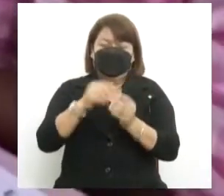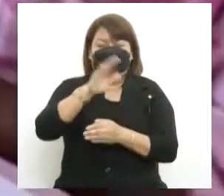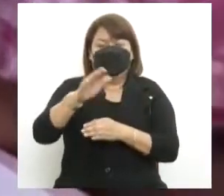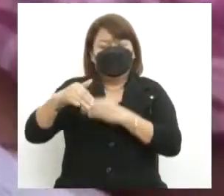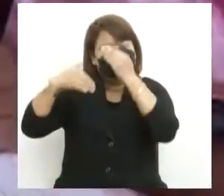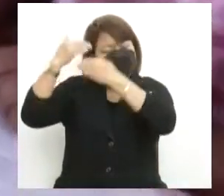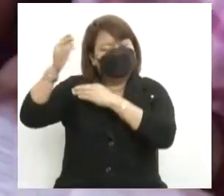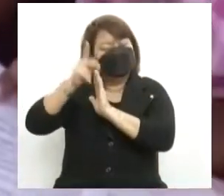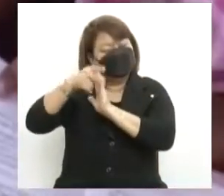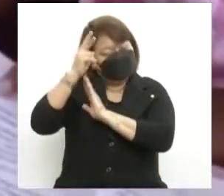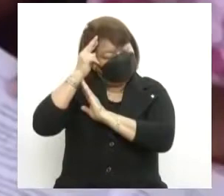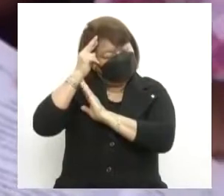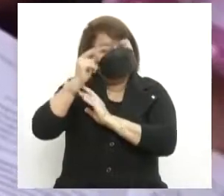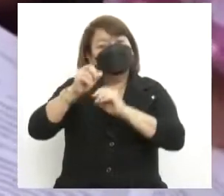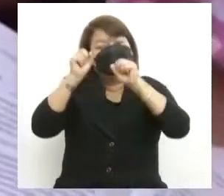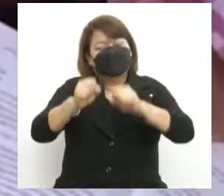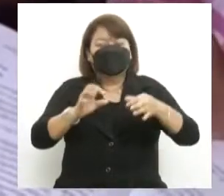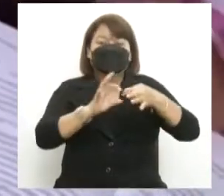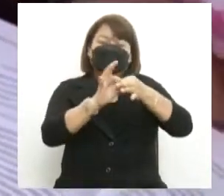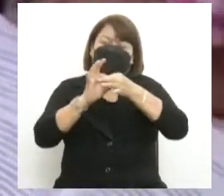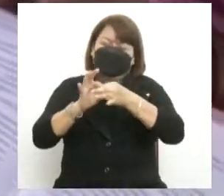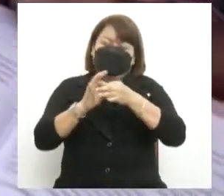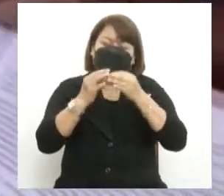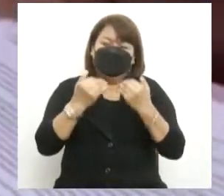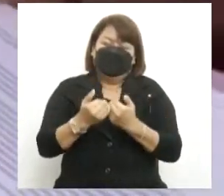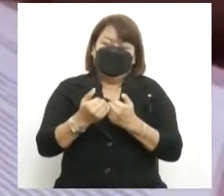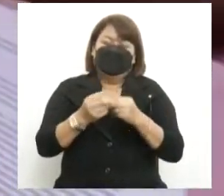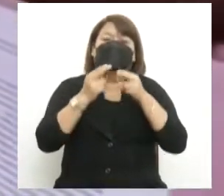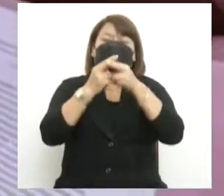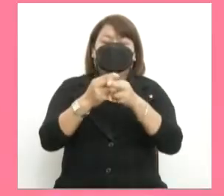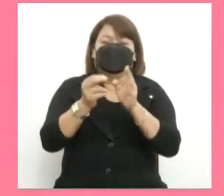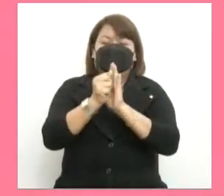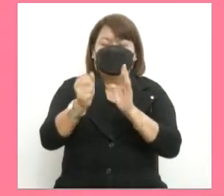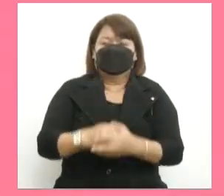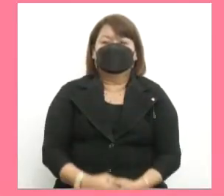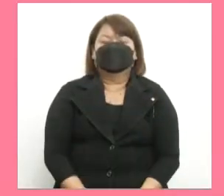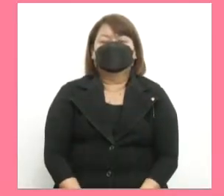รู้ความสามารถที่เกี่ยวข้องในด้านนี้ของตนเองออกมาค่ะ